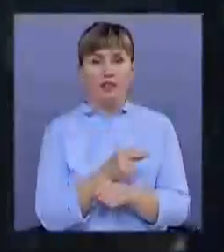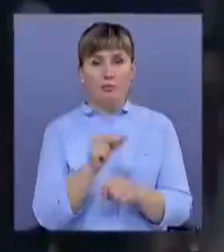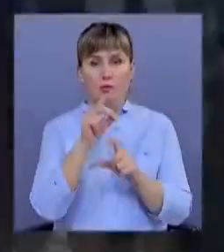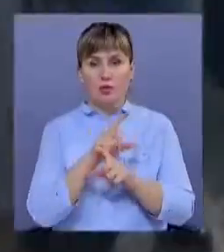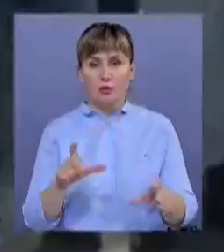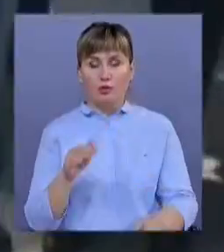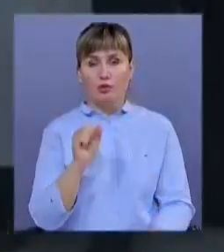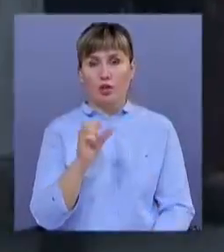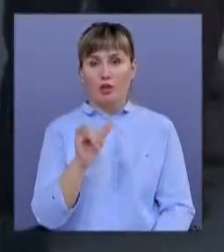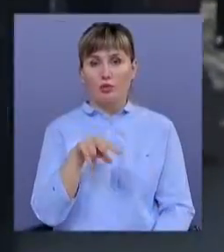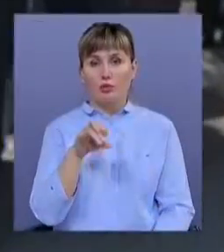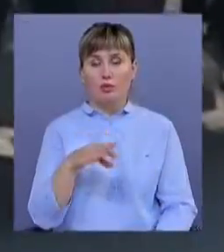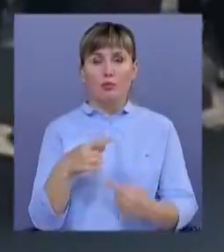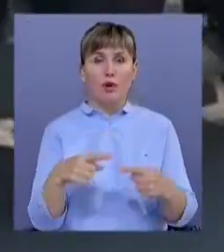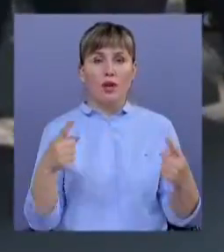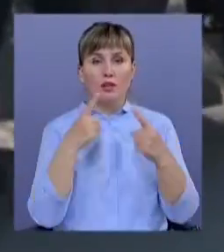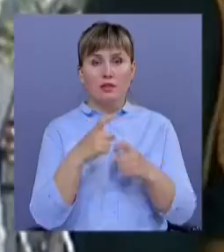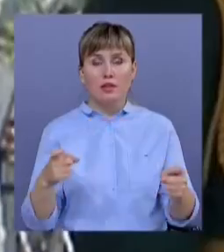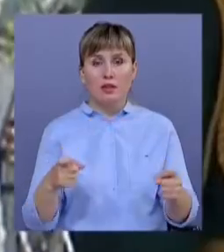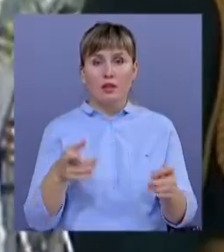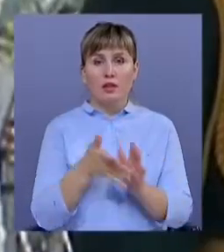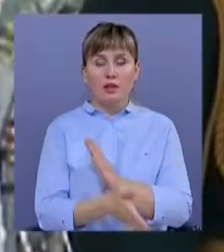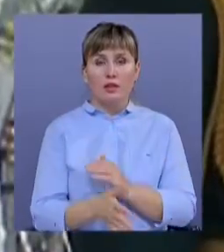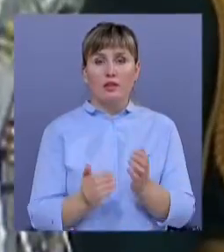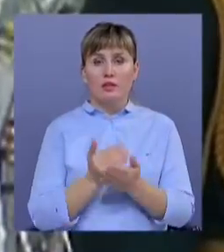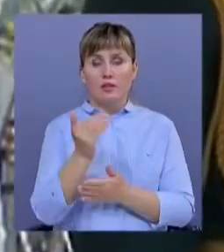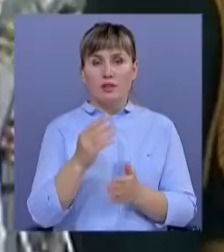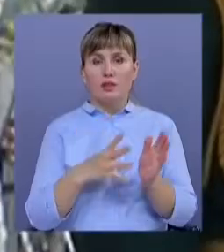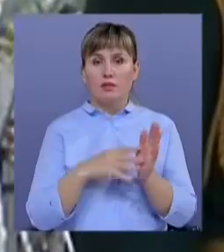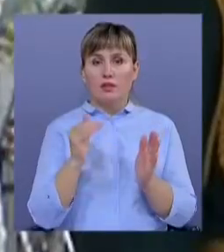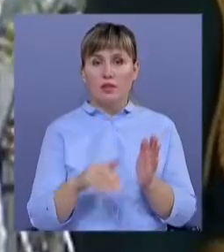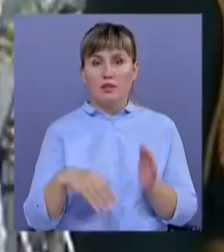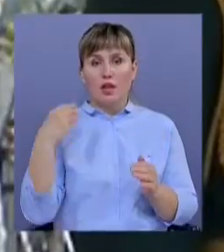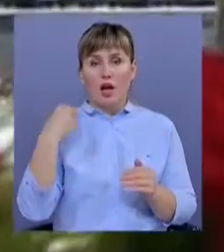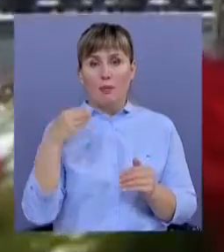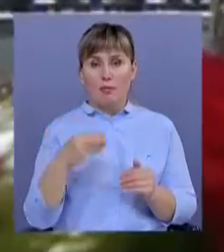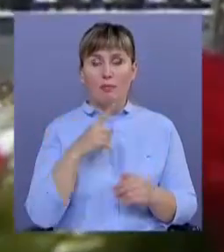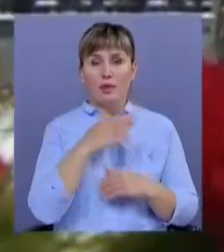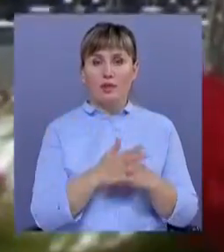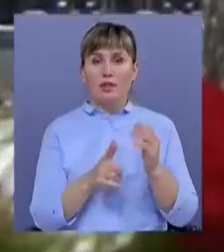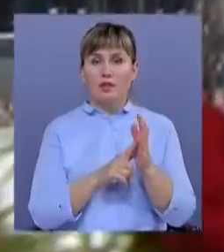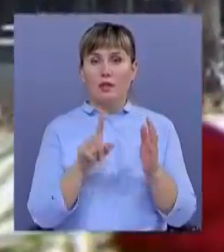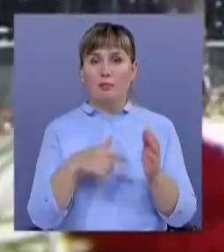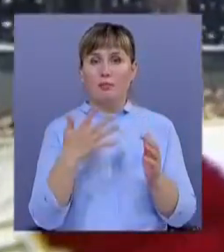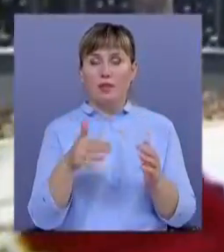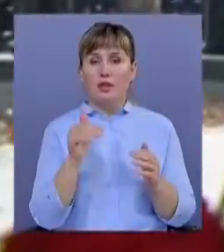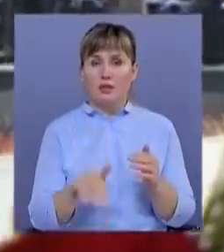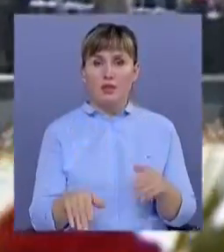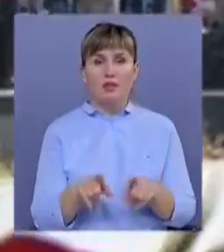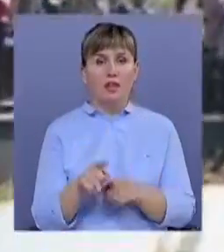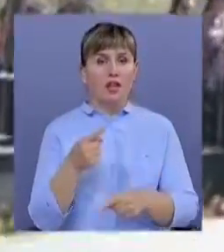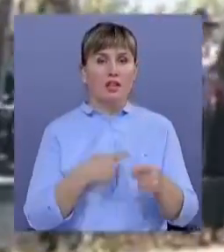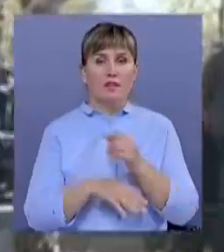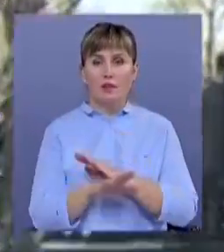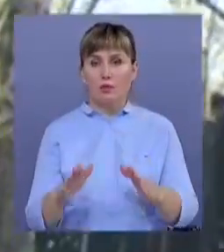школы Жасула. По разным данным, на фронт ушли свыше 9 тысяч акмолинцев. Почти 7 500 из них так и не